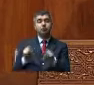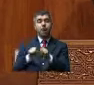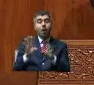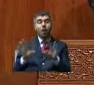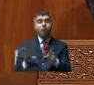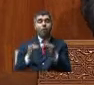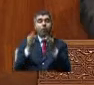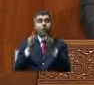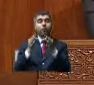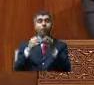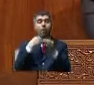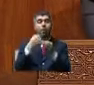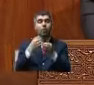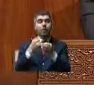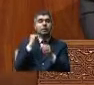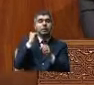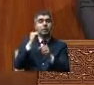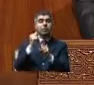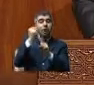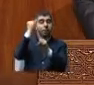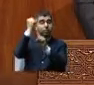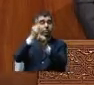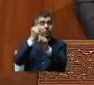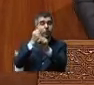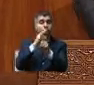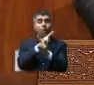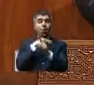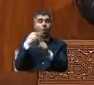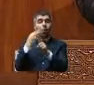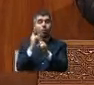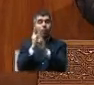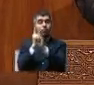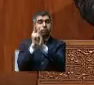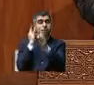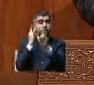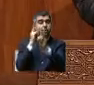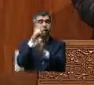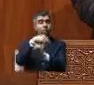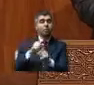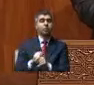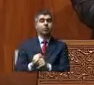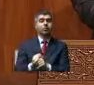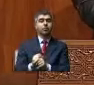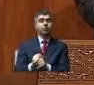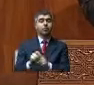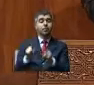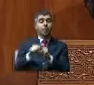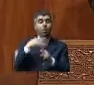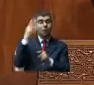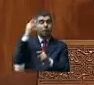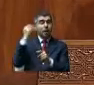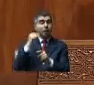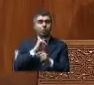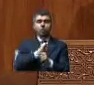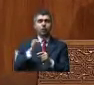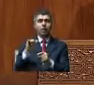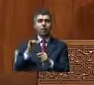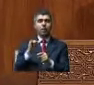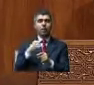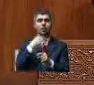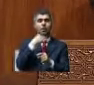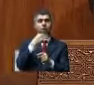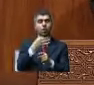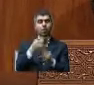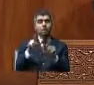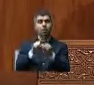الذي يسائل حصيلة الحكومة في المجال الاجتماعي. وكما لا يخفى عليكم فإنه لا يمكن